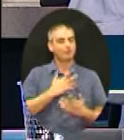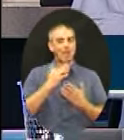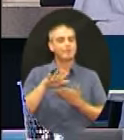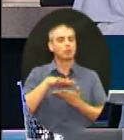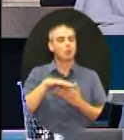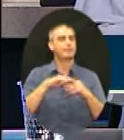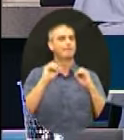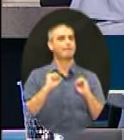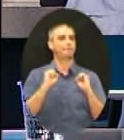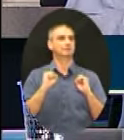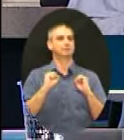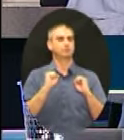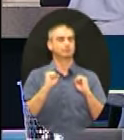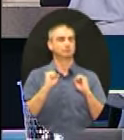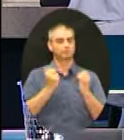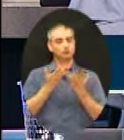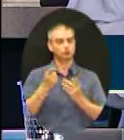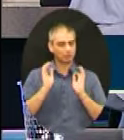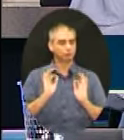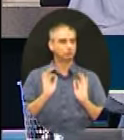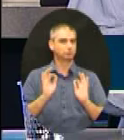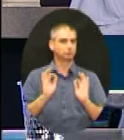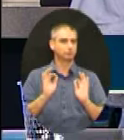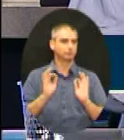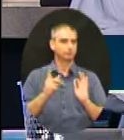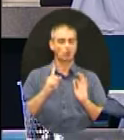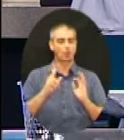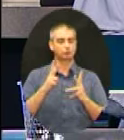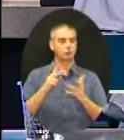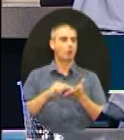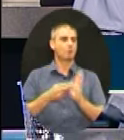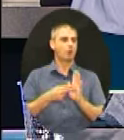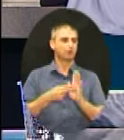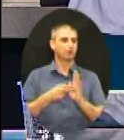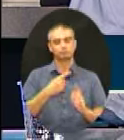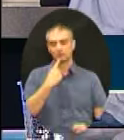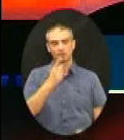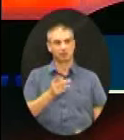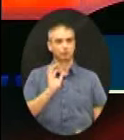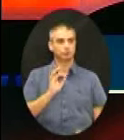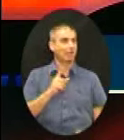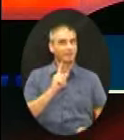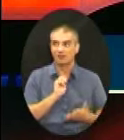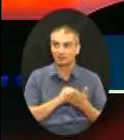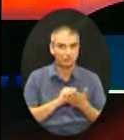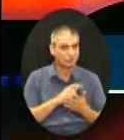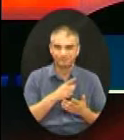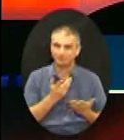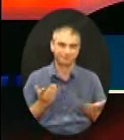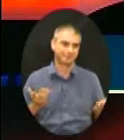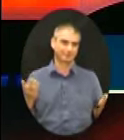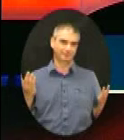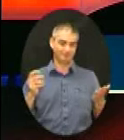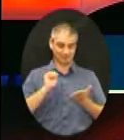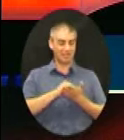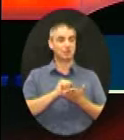תחומי בסיס שהתייחסו אליו לא ב בצורה פוליטית א אבל זה כבר לא תראה